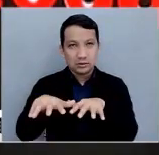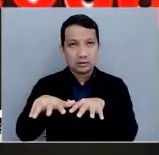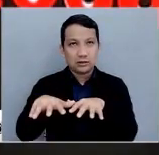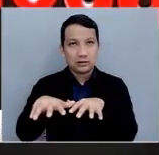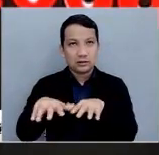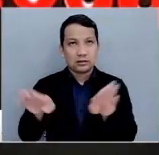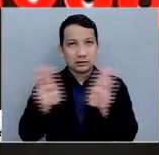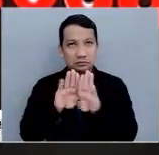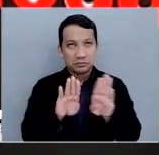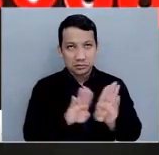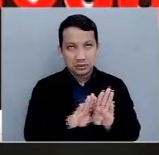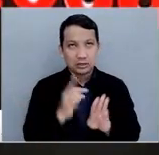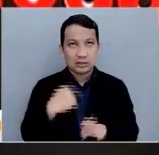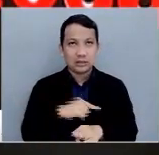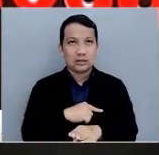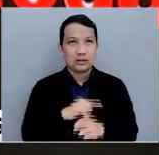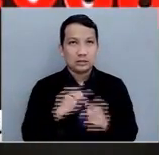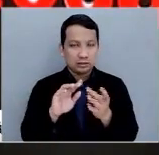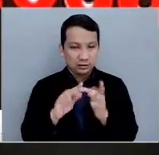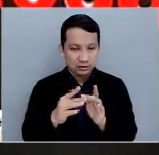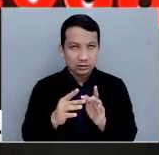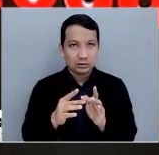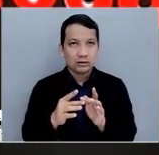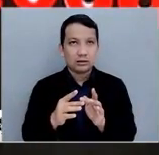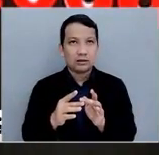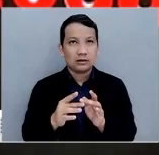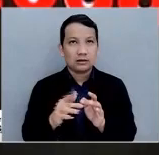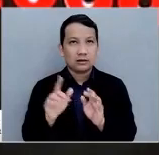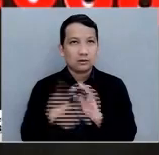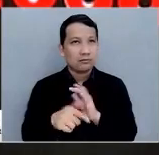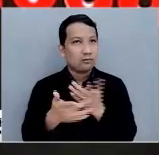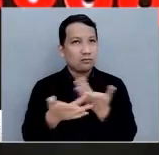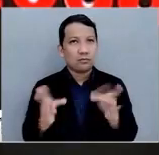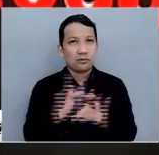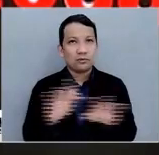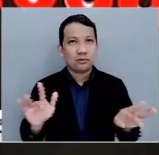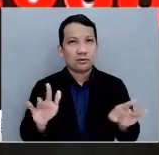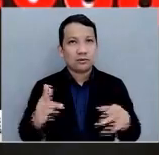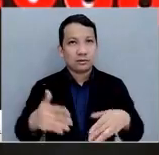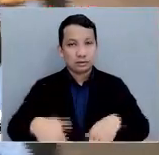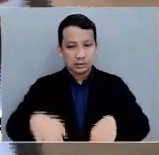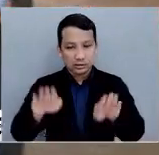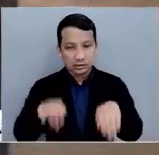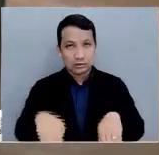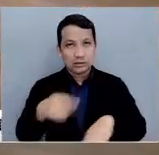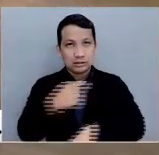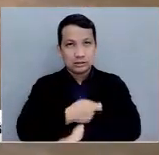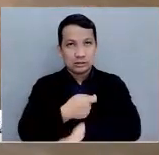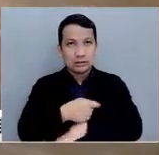kami. Online lang. Tapos pagka wala ng baha, set up uli ng mga table.